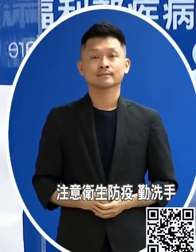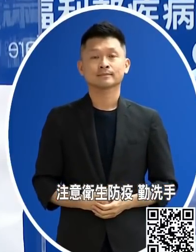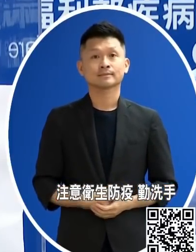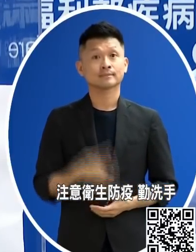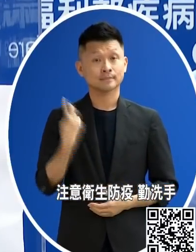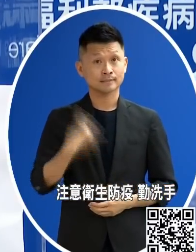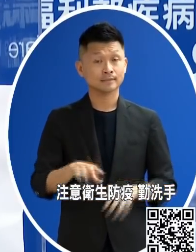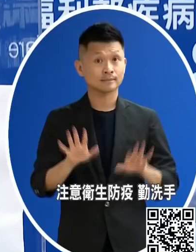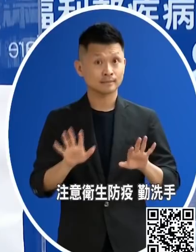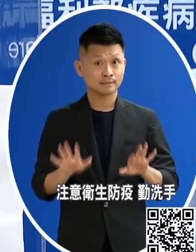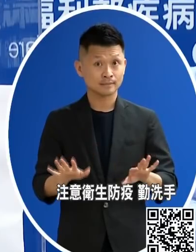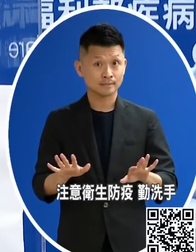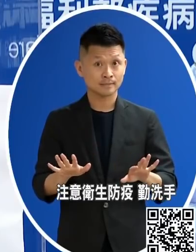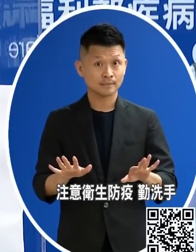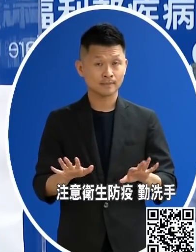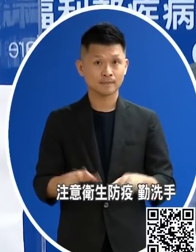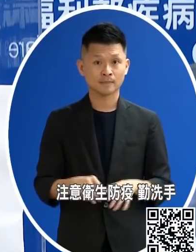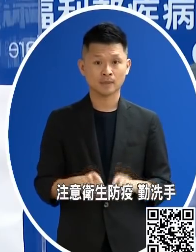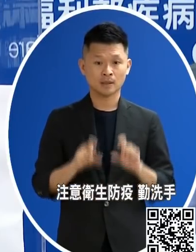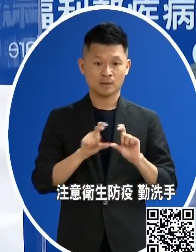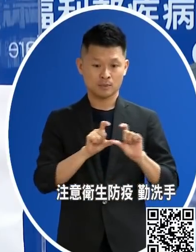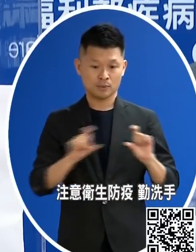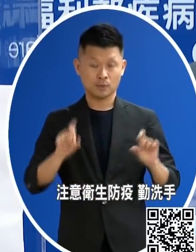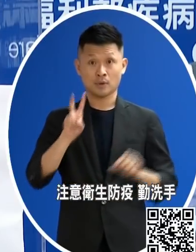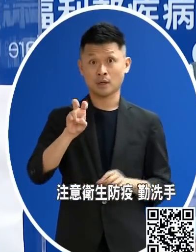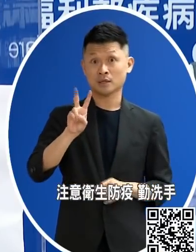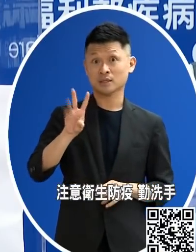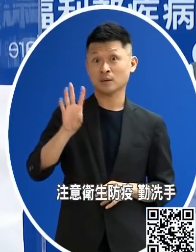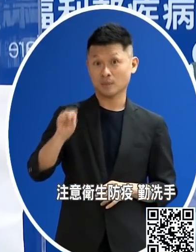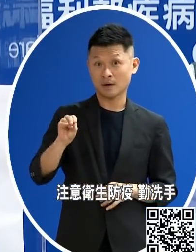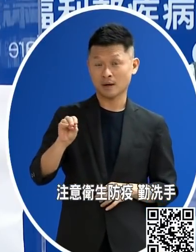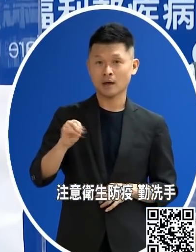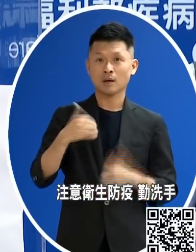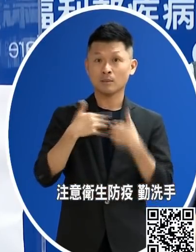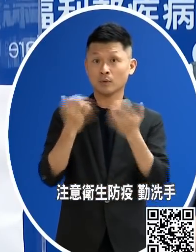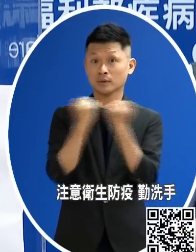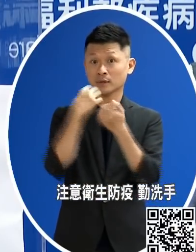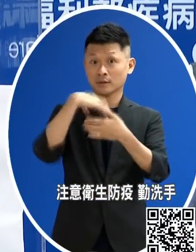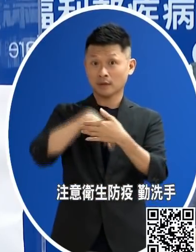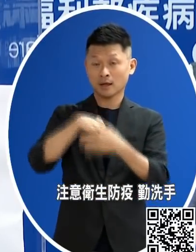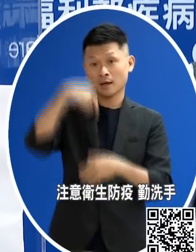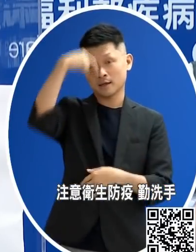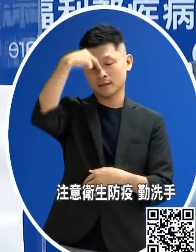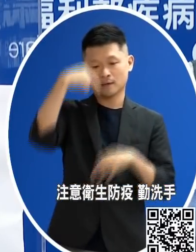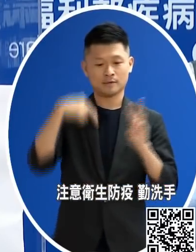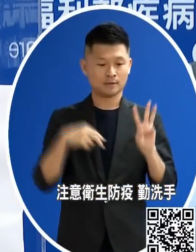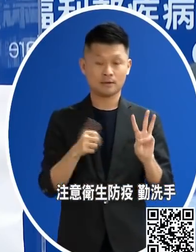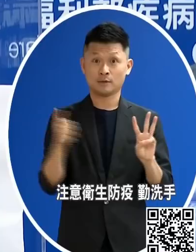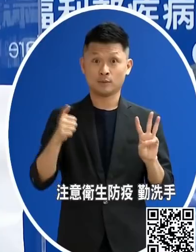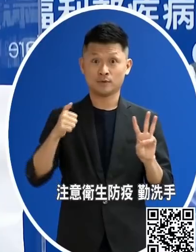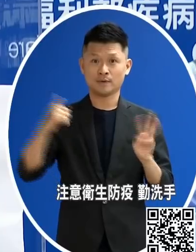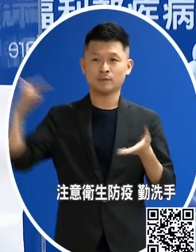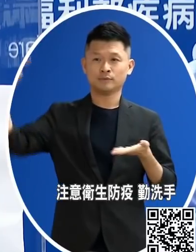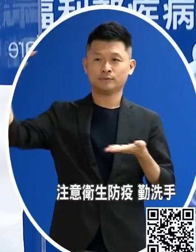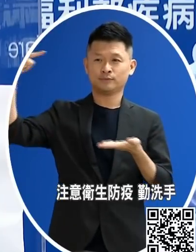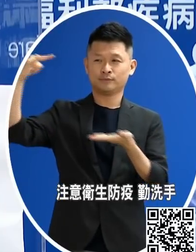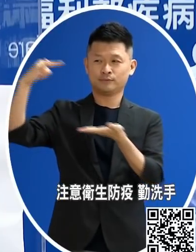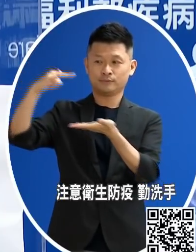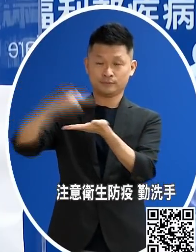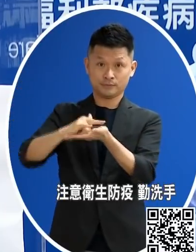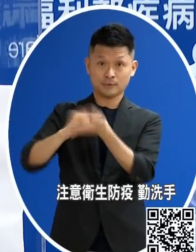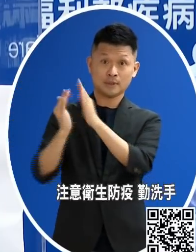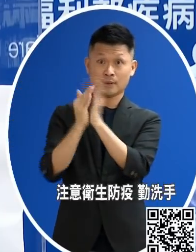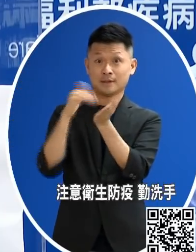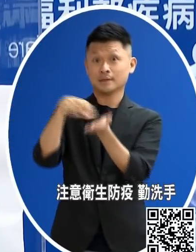另外我们今天也有这个24万剂的 Moderna 在下午3点50分会抵达桃园机